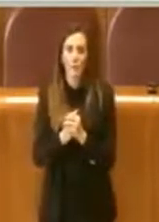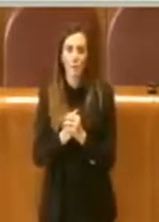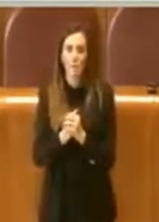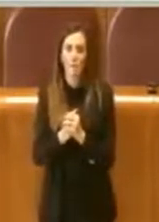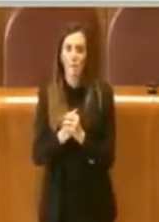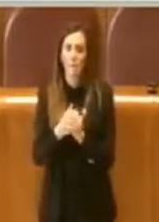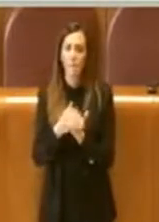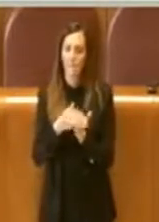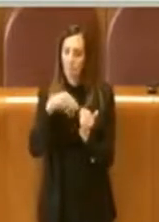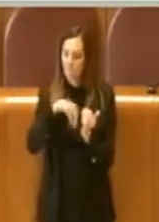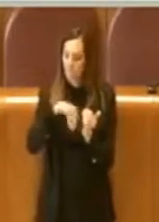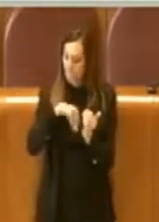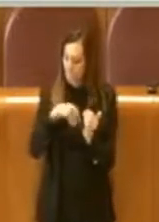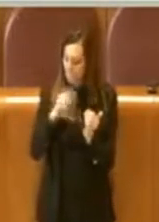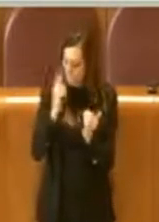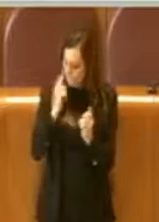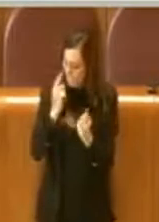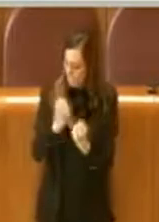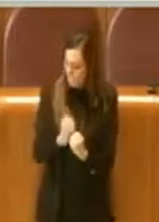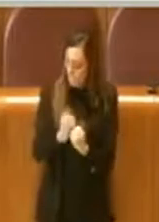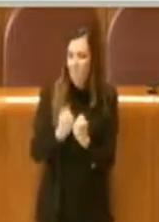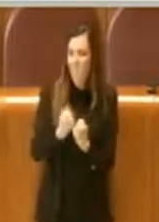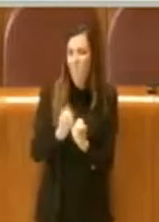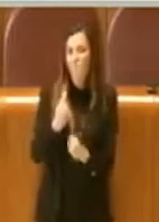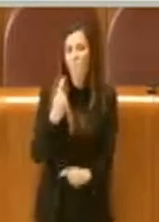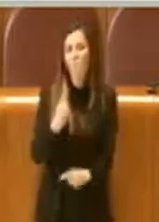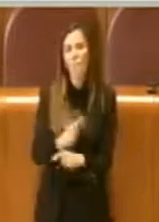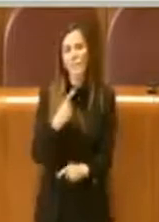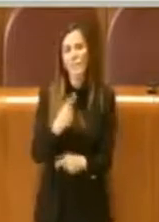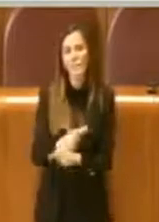sentiamo in maniera forte, più che mai, il bisogno di